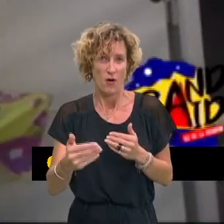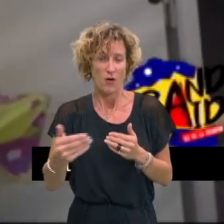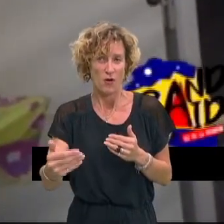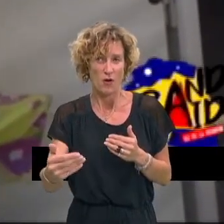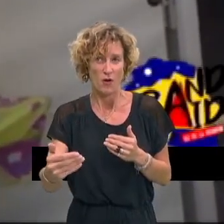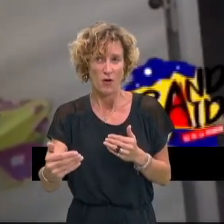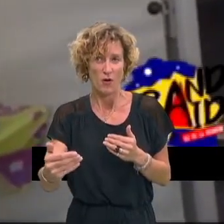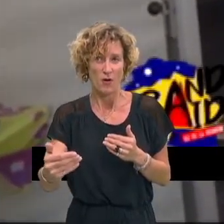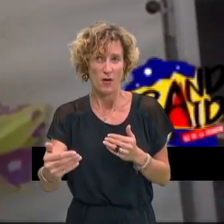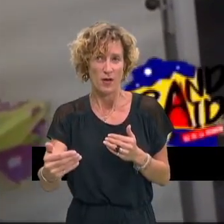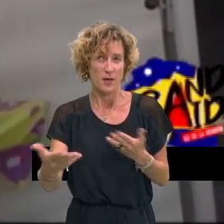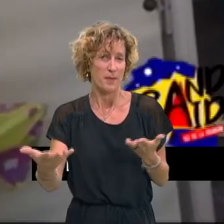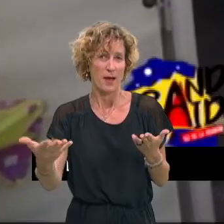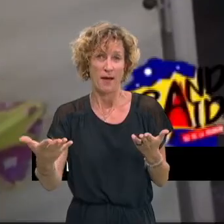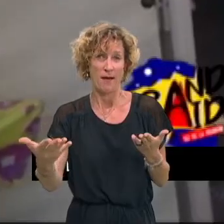j'arrive